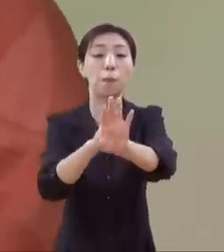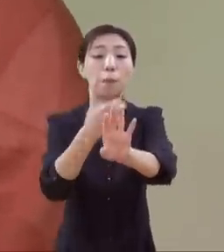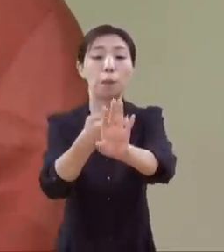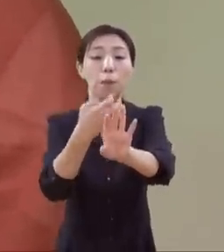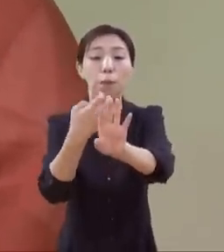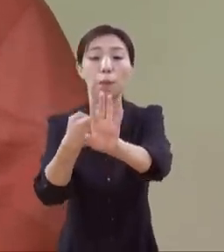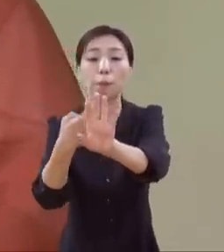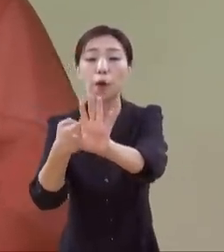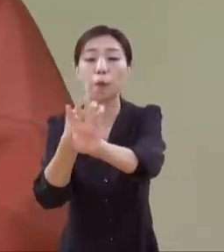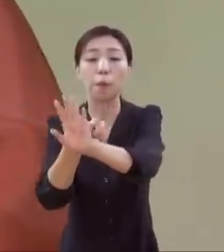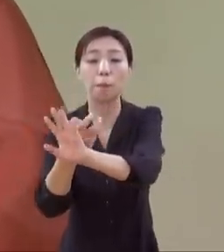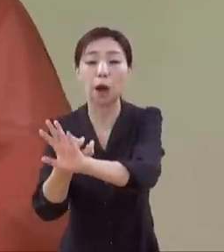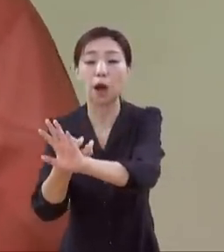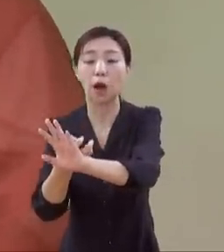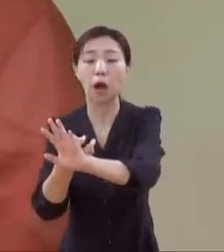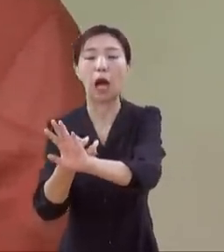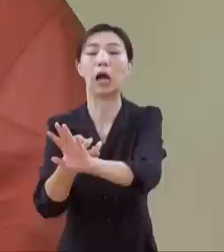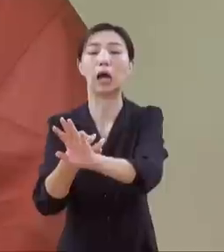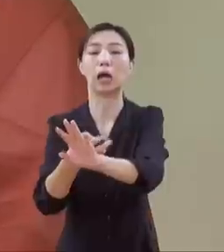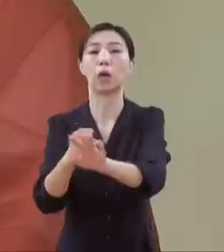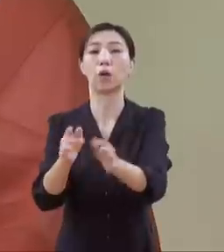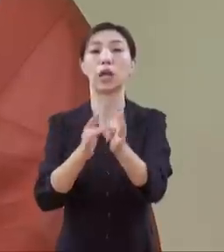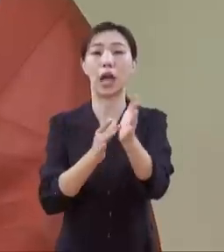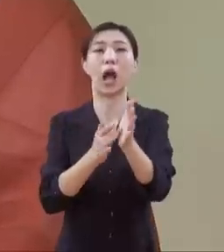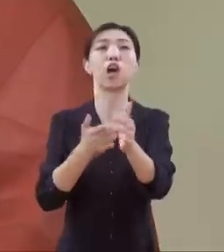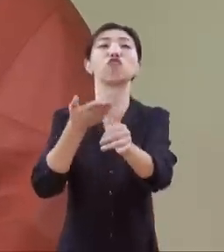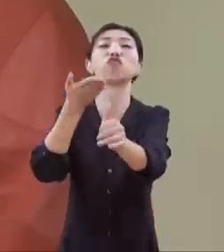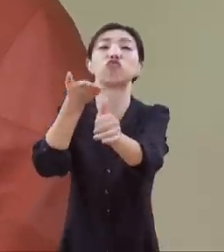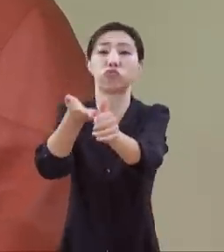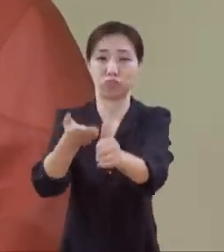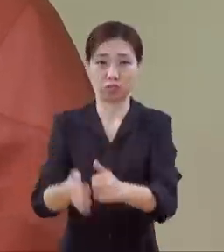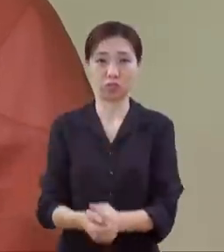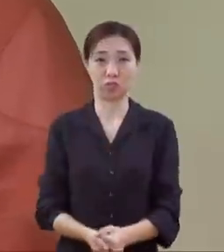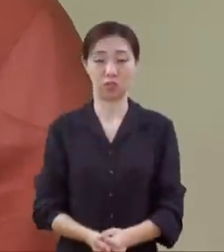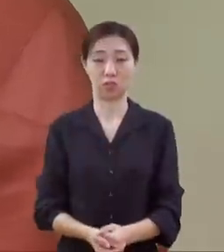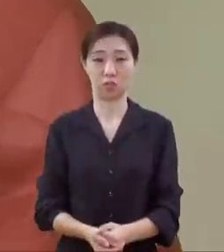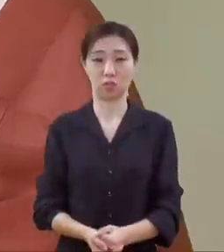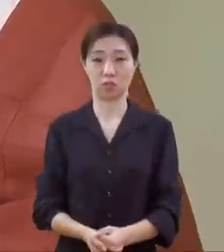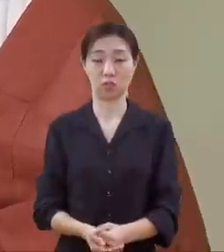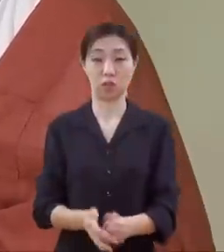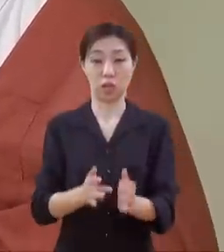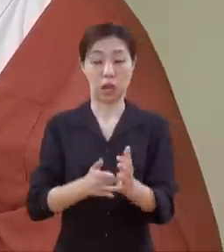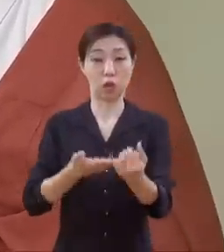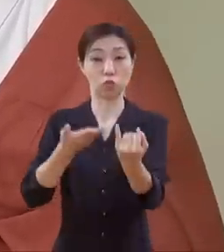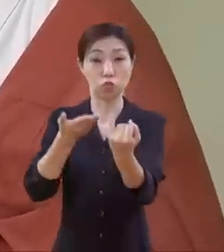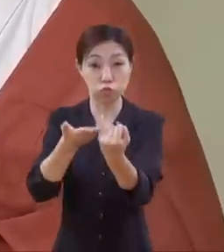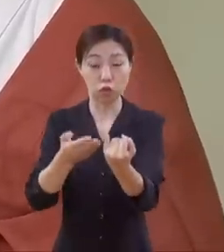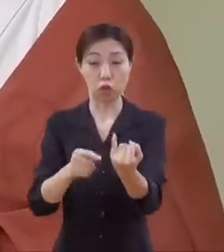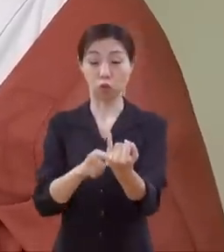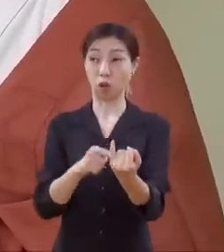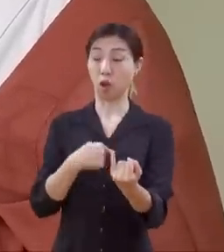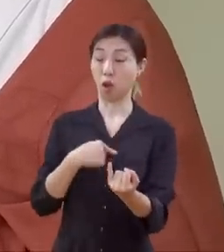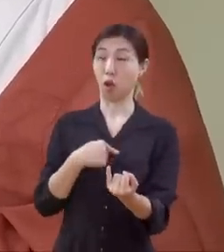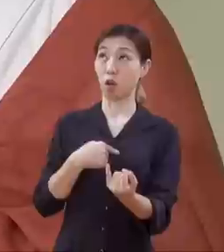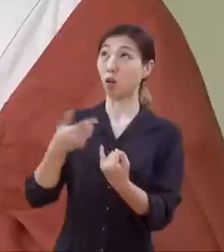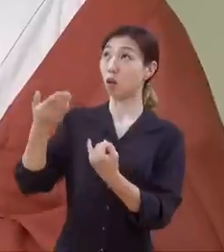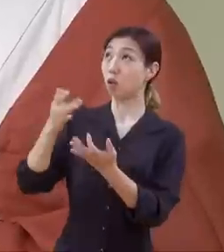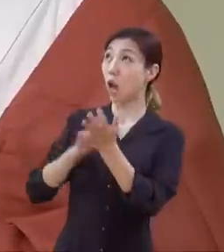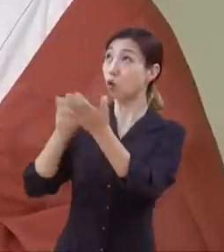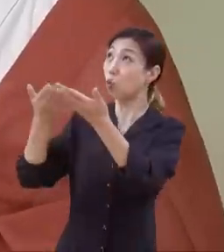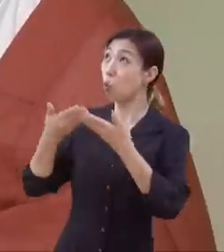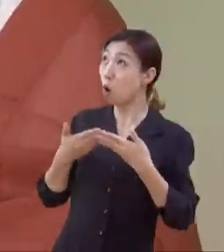이걸 드십시오라고 약을 주더래요 그래서 꿈에서 의사가 준 약을 이렇게 먹었는데